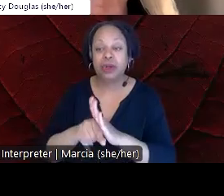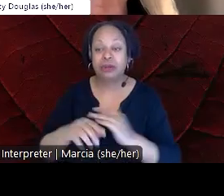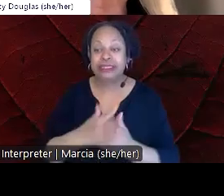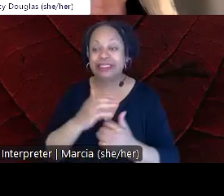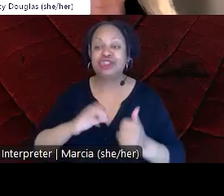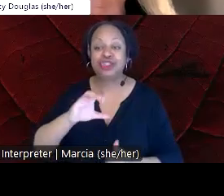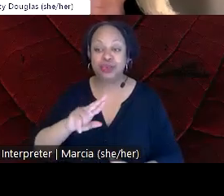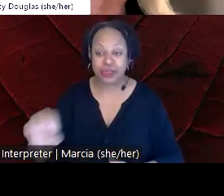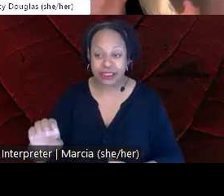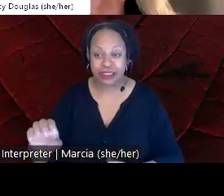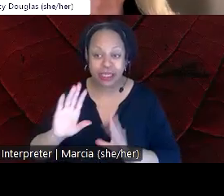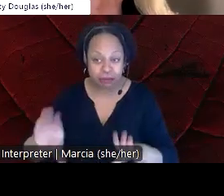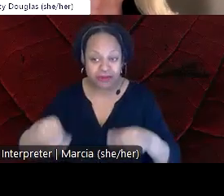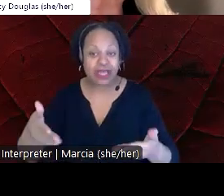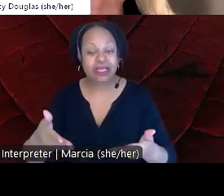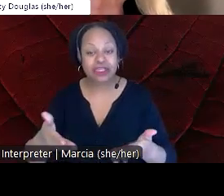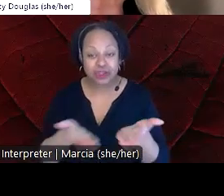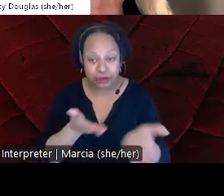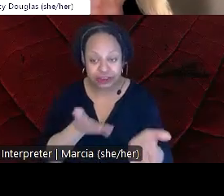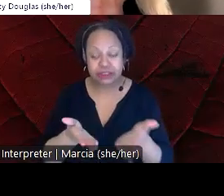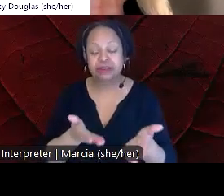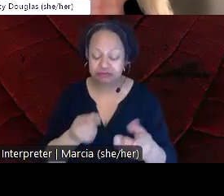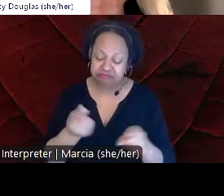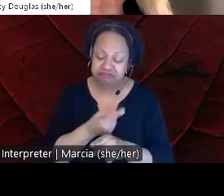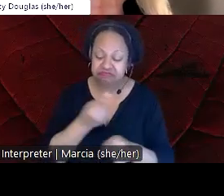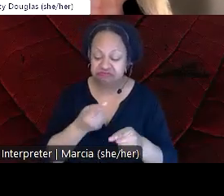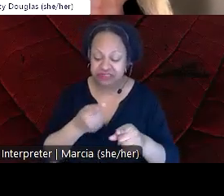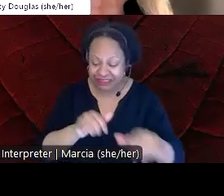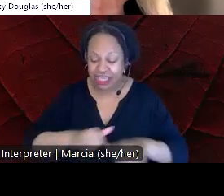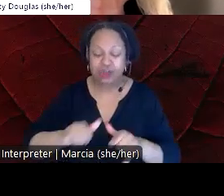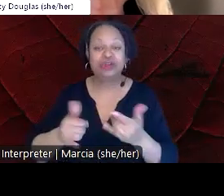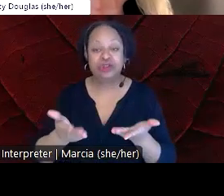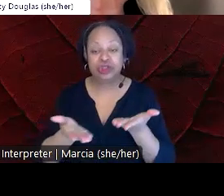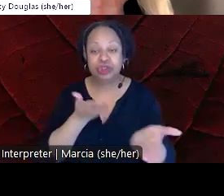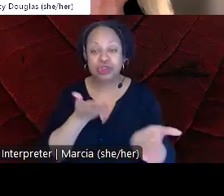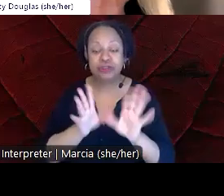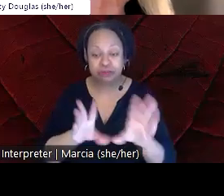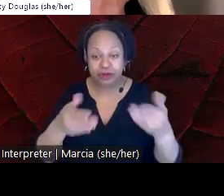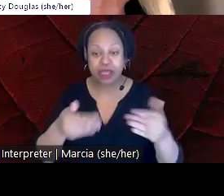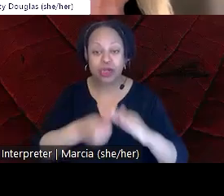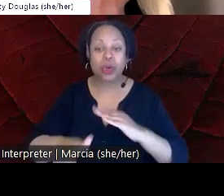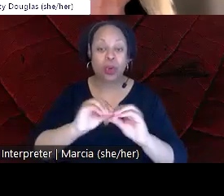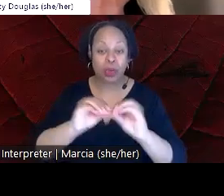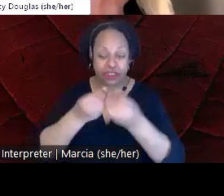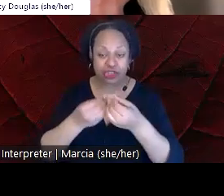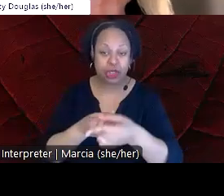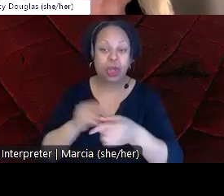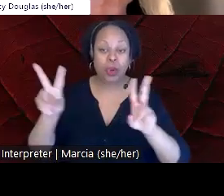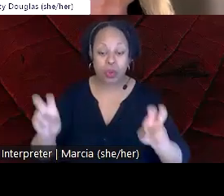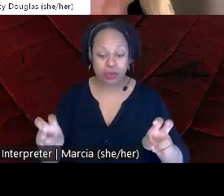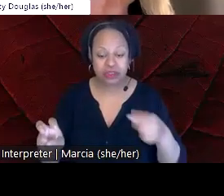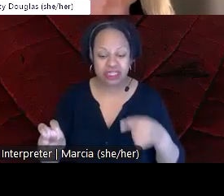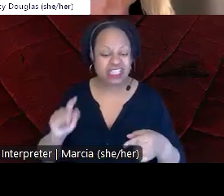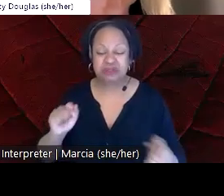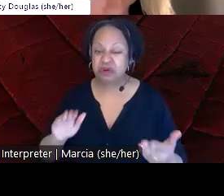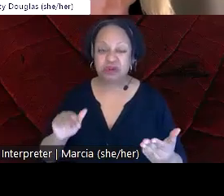services et qui, justement, fournissait des services standardisés dans leur établissement et